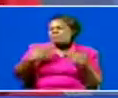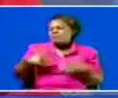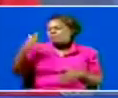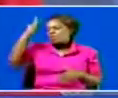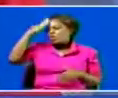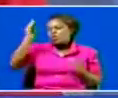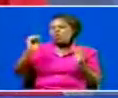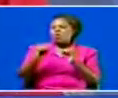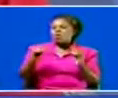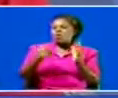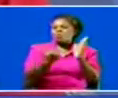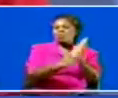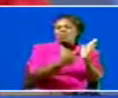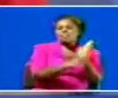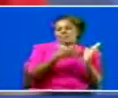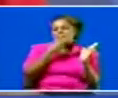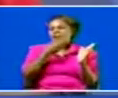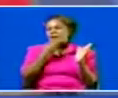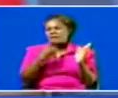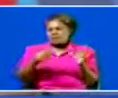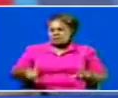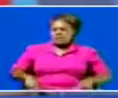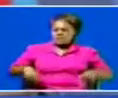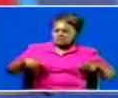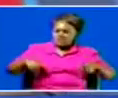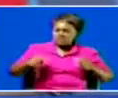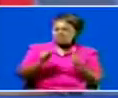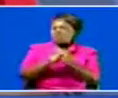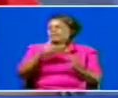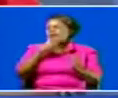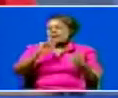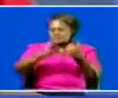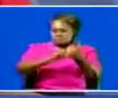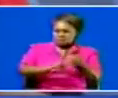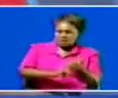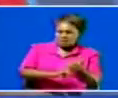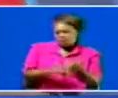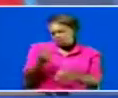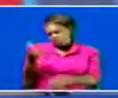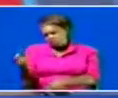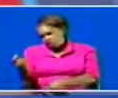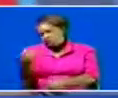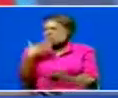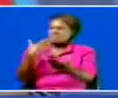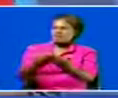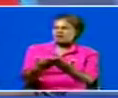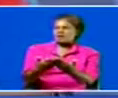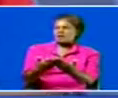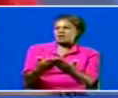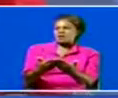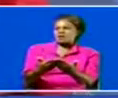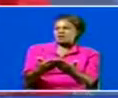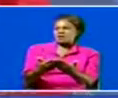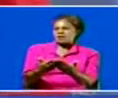mume anachokipitia. Mukakaa na yeye mumeo, kama ni kile kidogo washukuru.